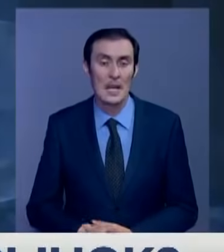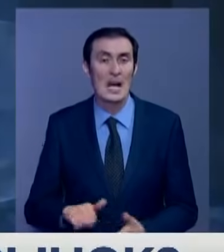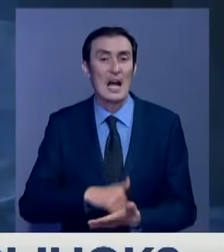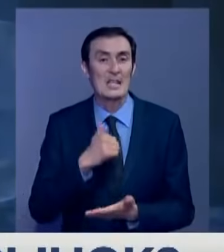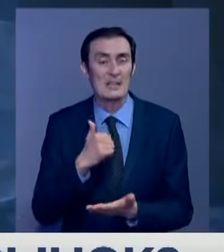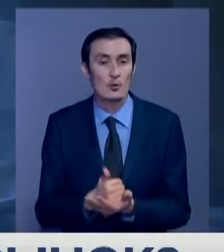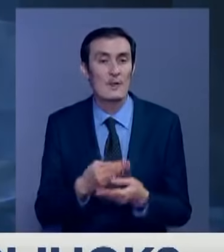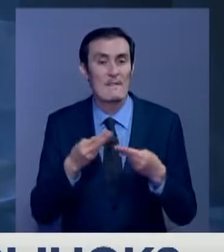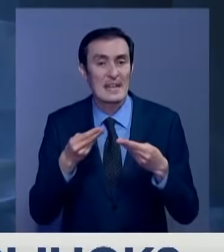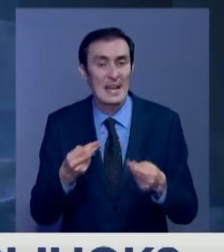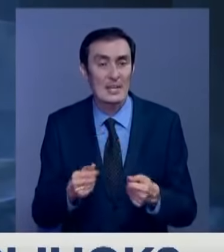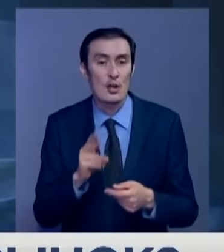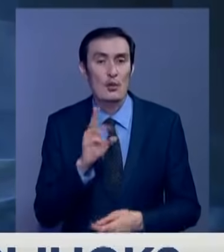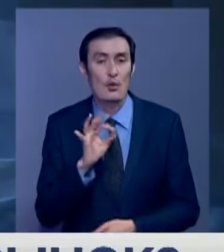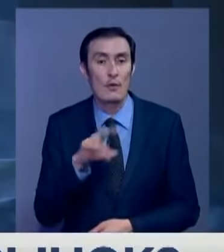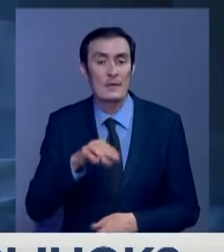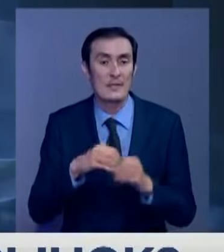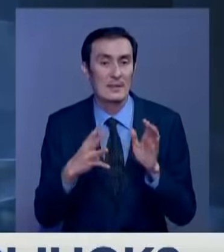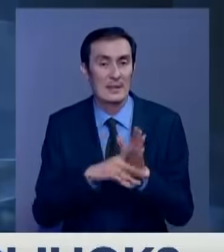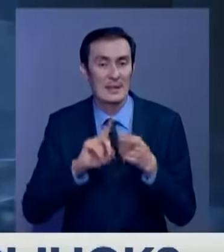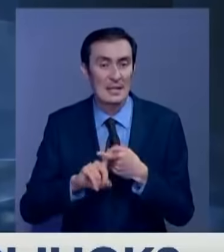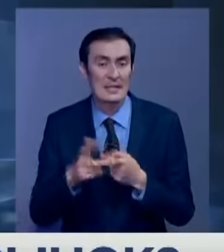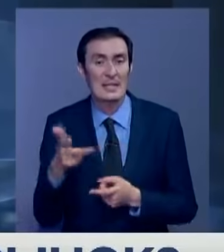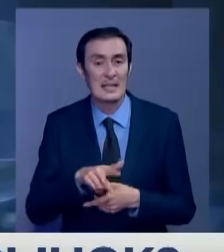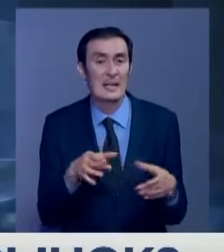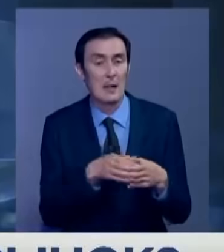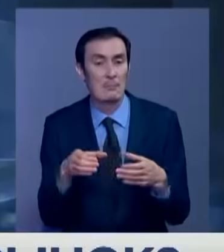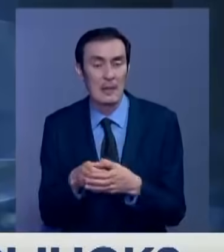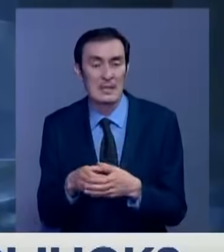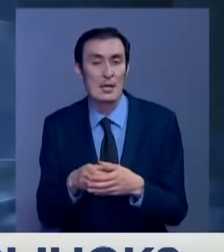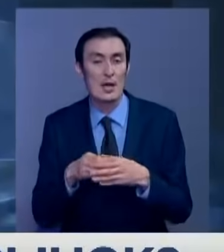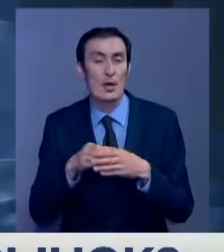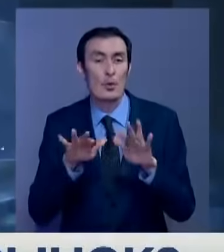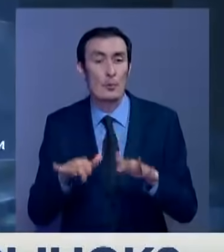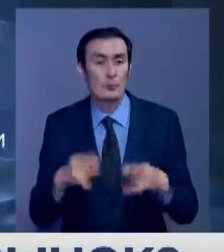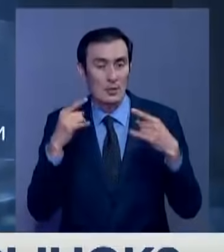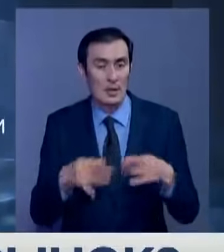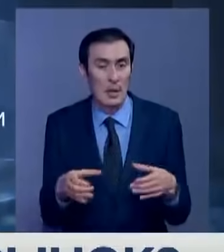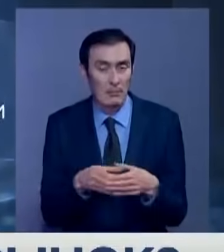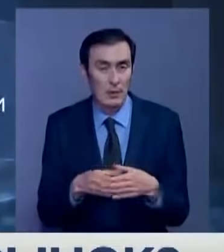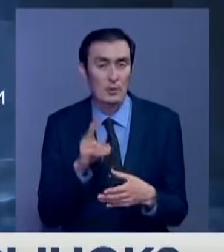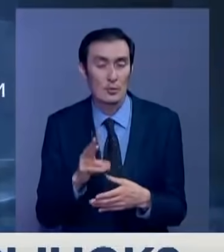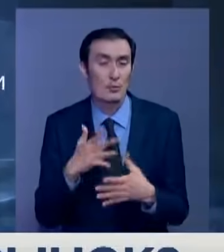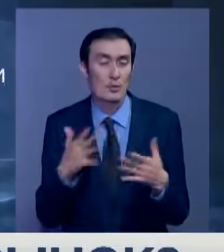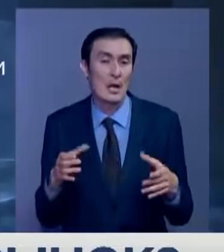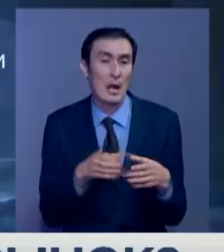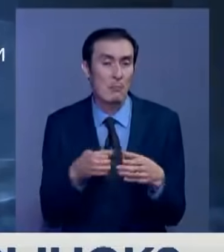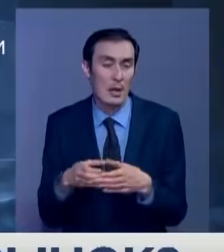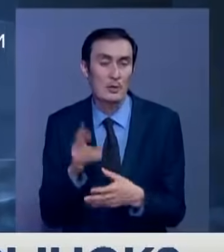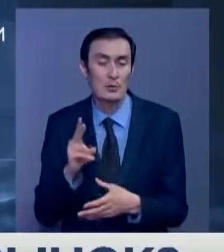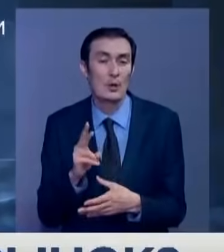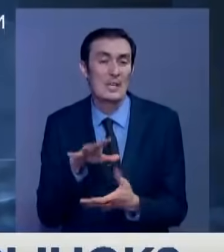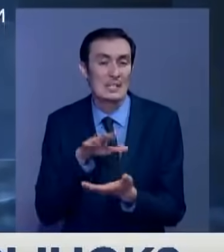Основное влияние COVID-19 может оказать на три типа компаний из IT-отрасли. Во-первых, явно пострадают компании,